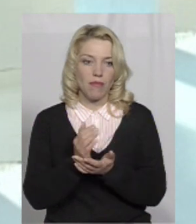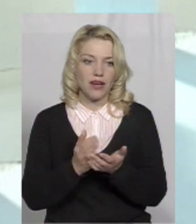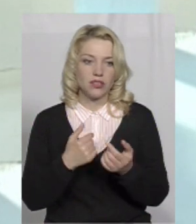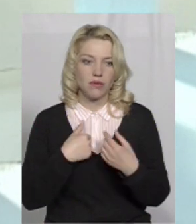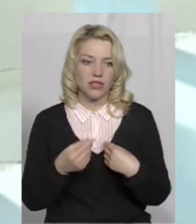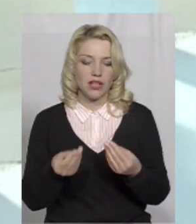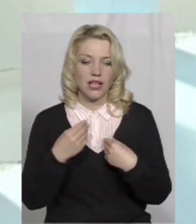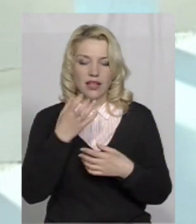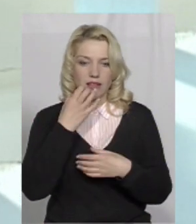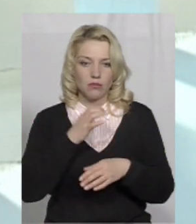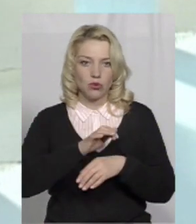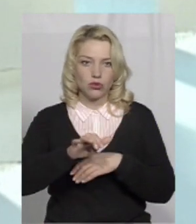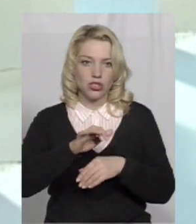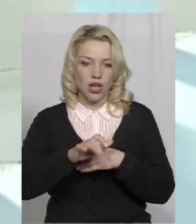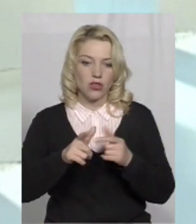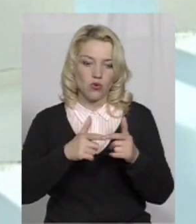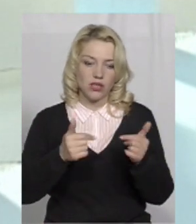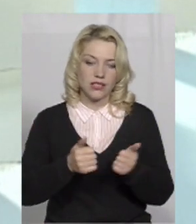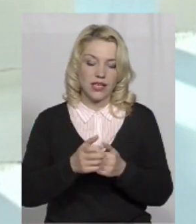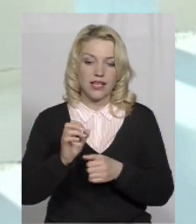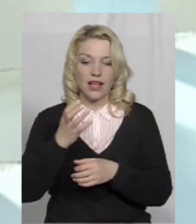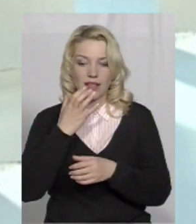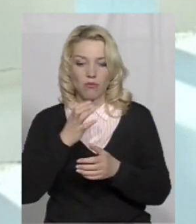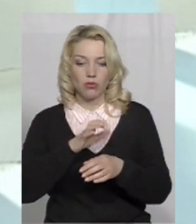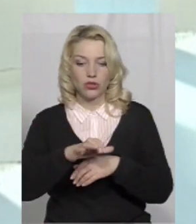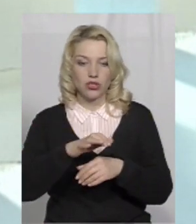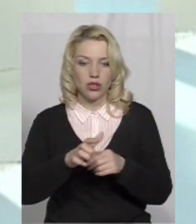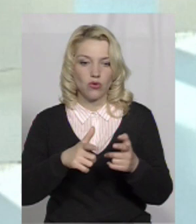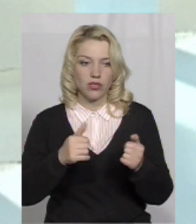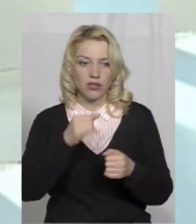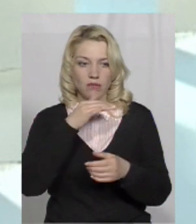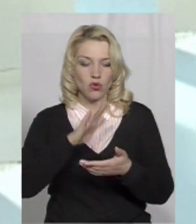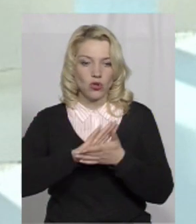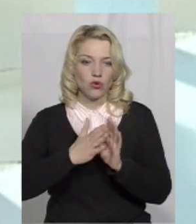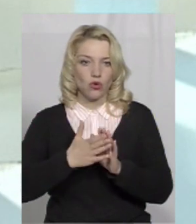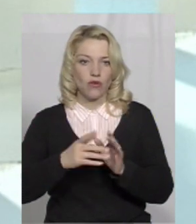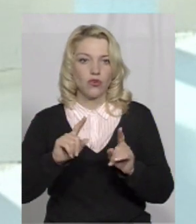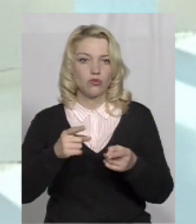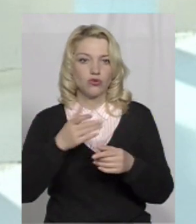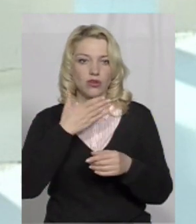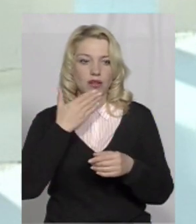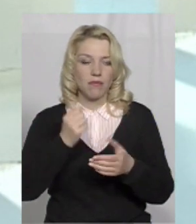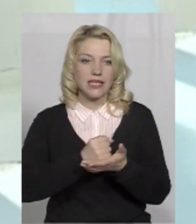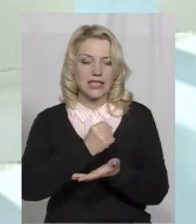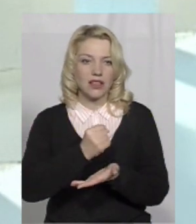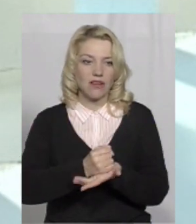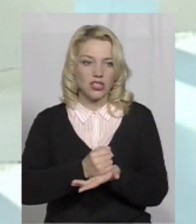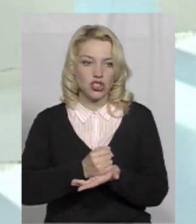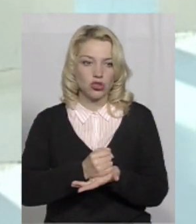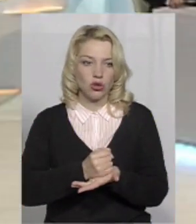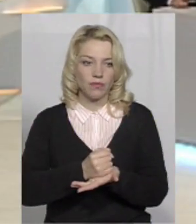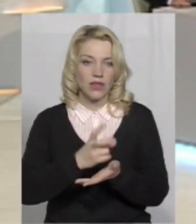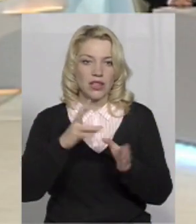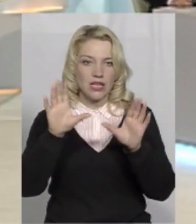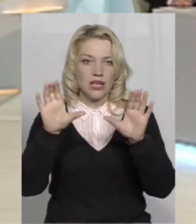надавала теплопостачальна організація. А теплопостачальна організація не може укласти того договору, тому що його немає затверджено,